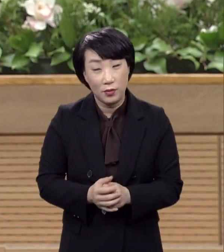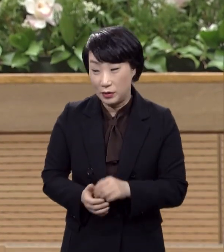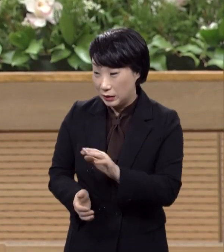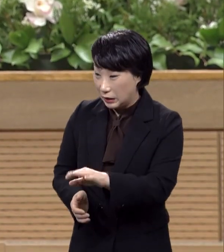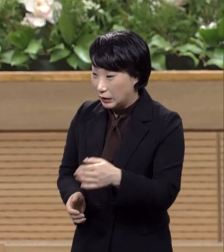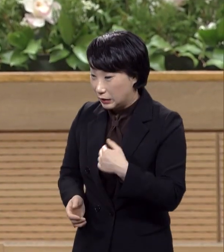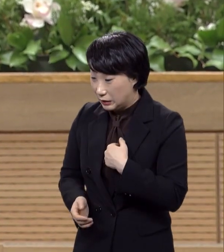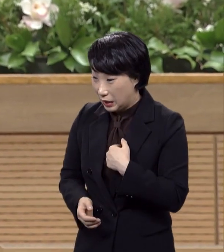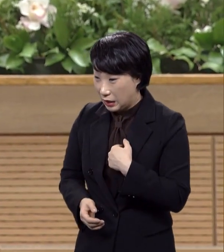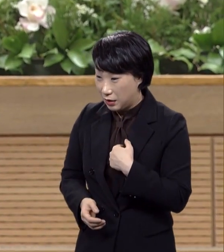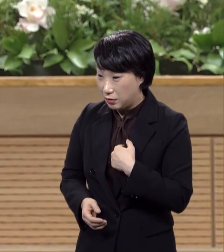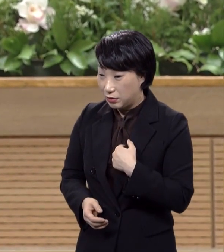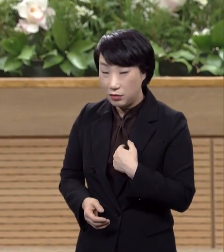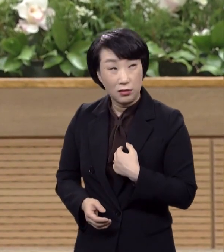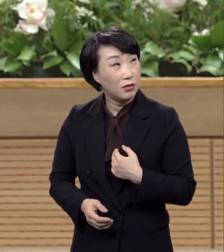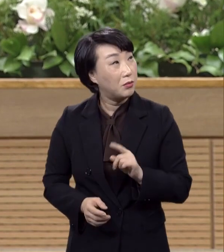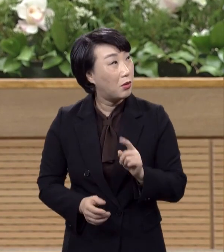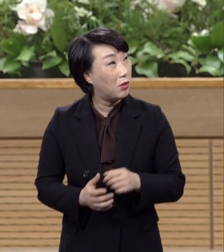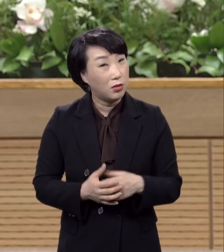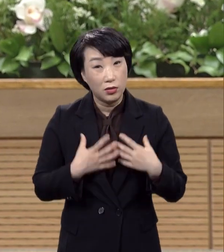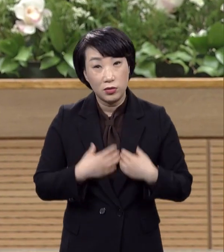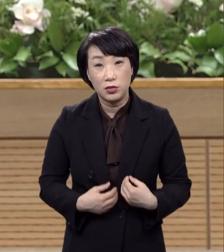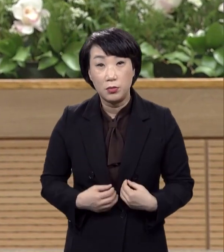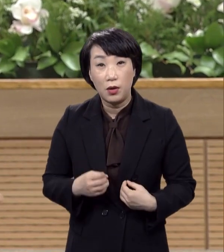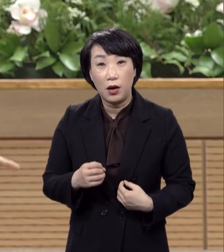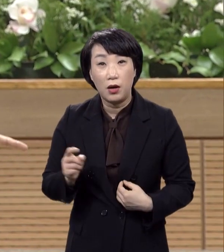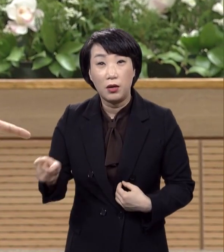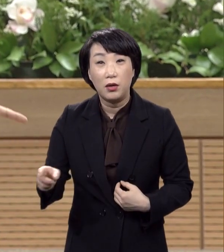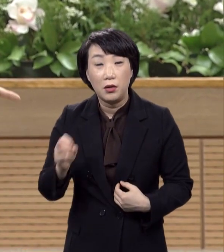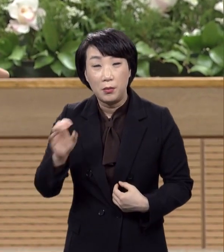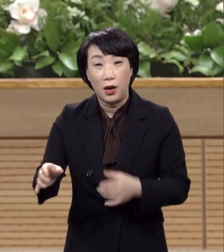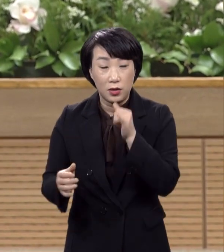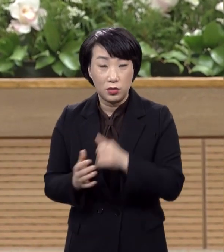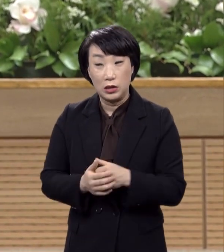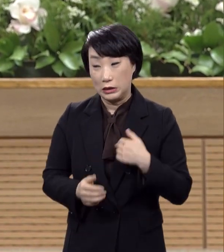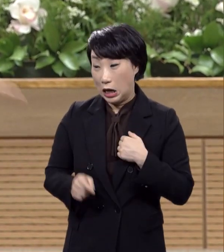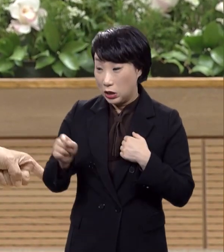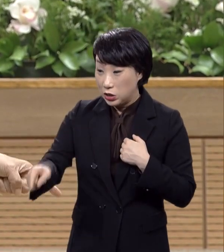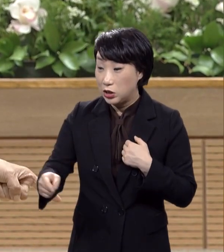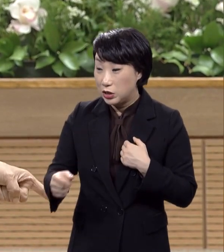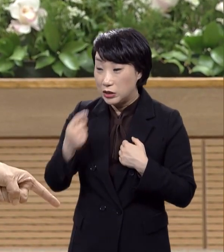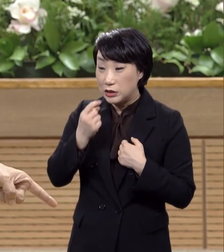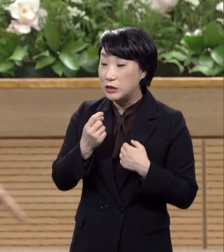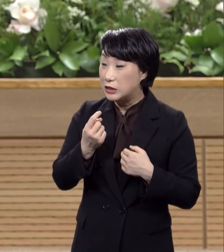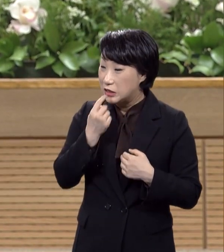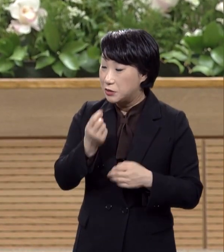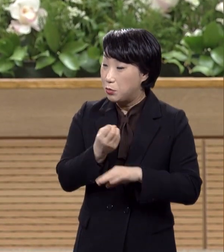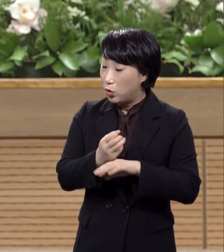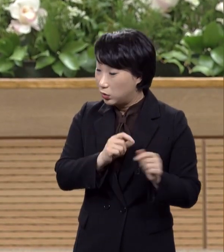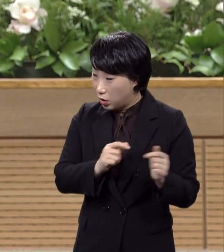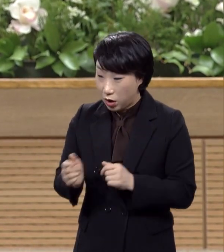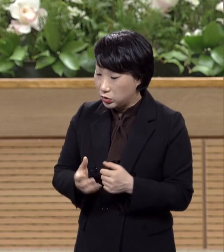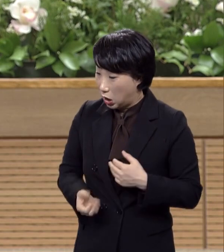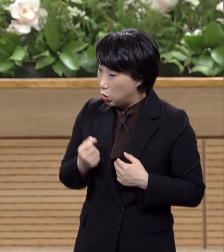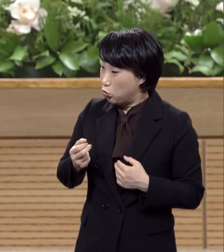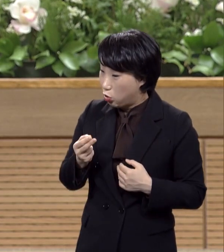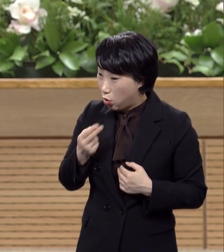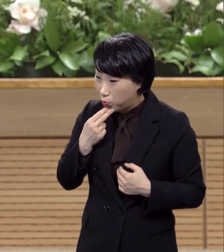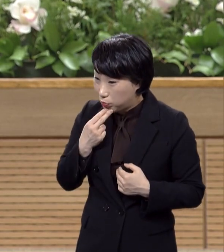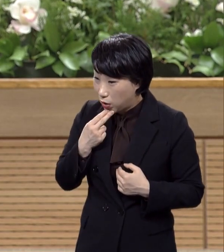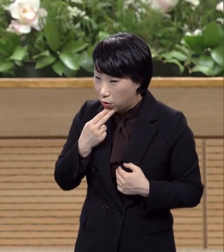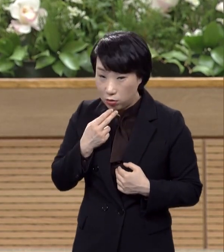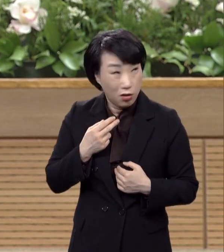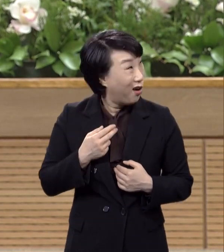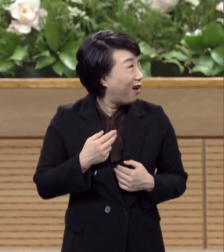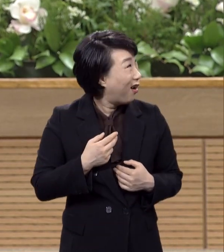그러더니 실망스러운 얘기를 합니다. 내가 네게 줄 은과 금은 없어. 그럼 은과 금도